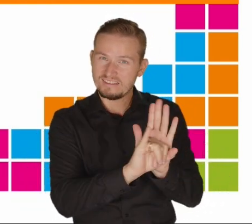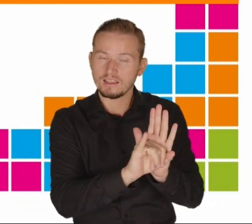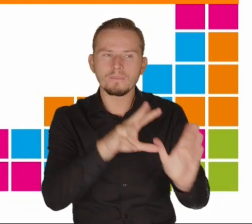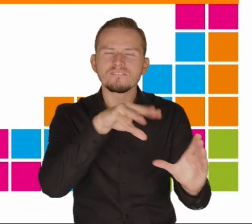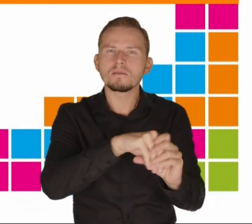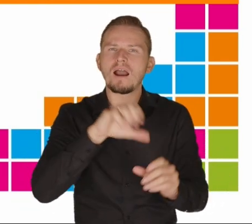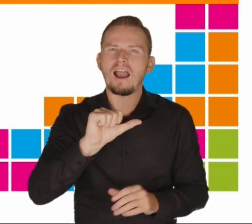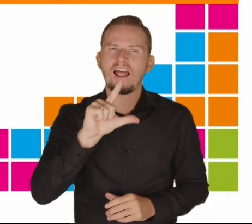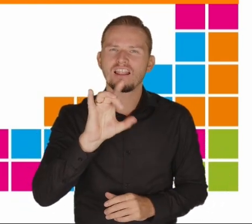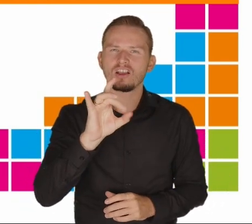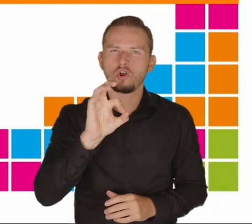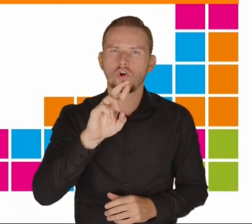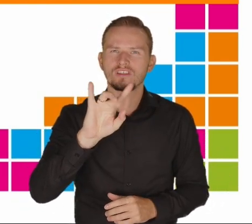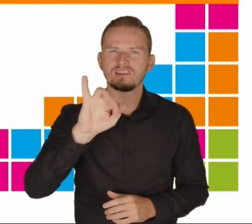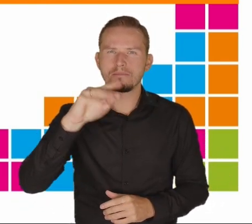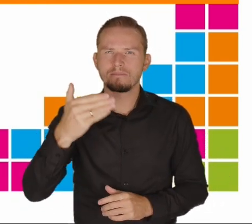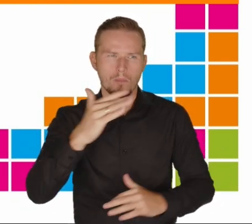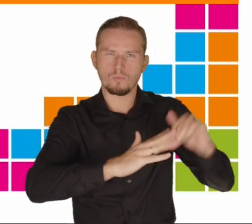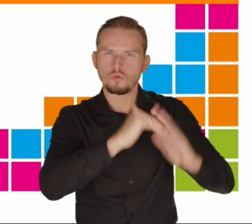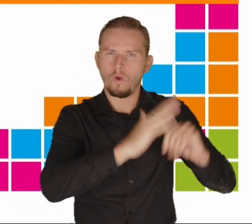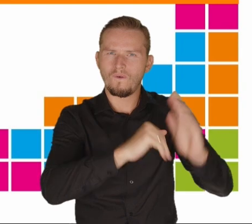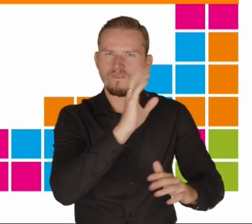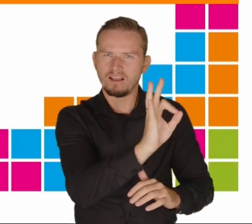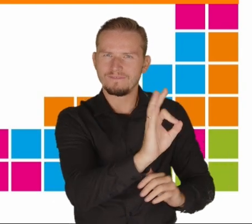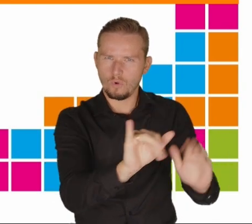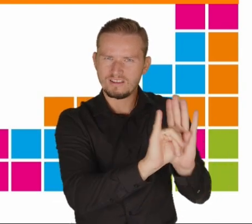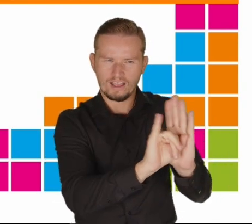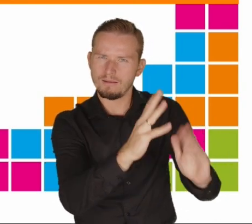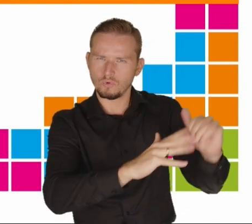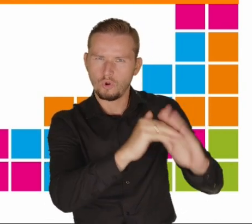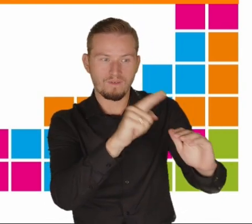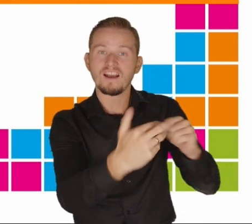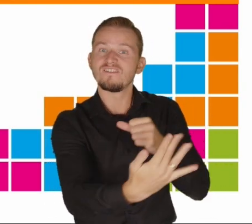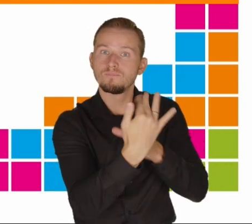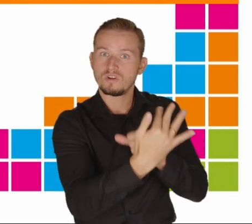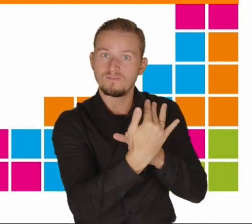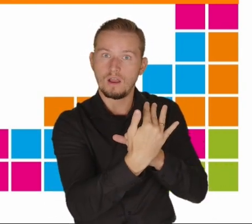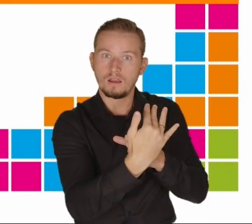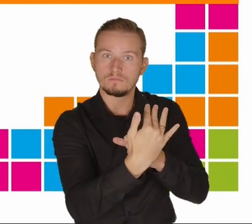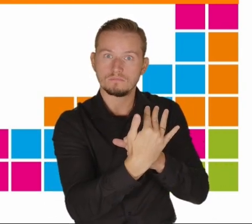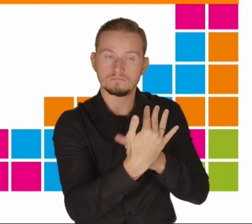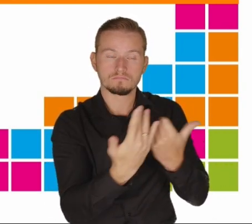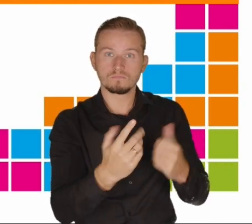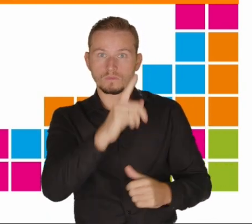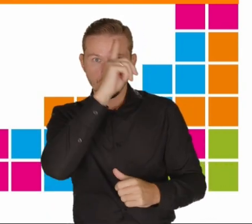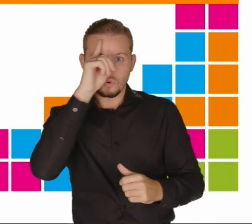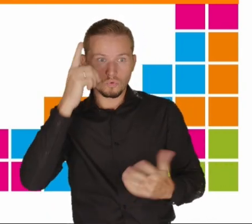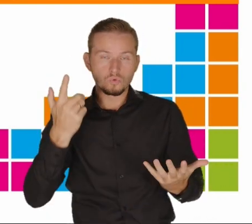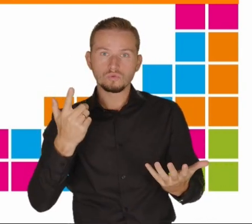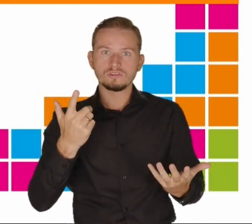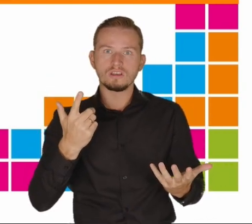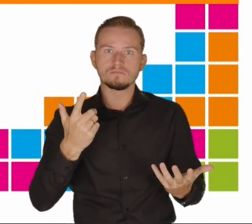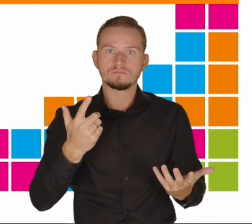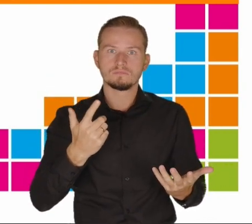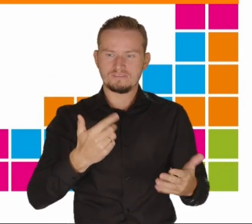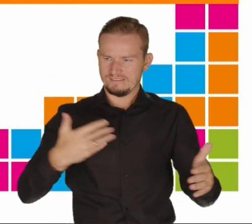narzędzi jest takiego, co powoduje, że samopoczucie osób, które z nich korzystają, nawet jeśli są to osoby ukształtowane, bez